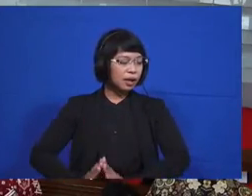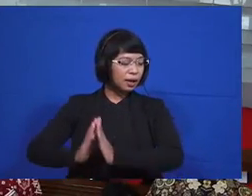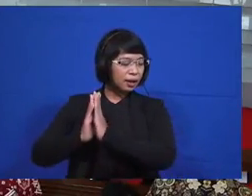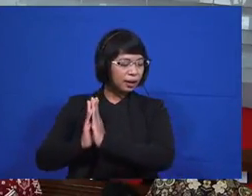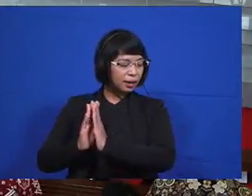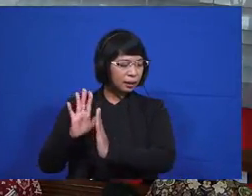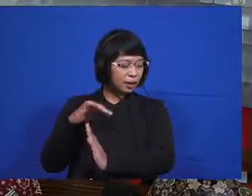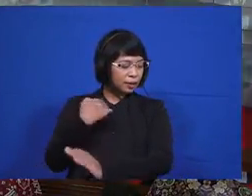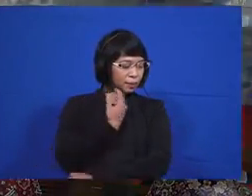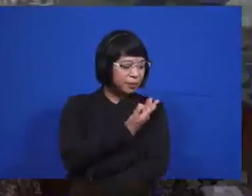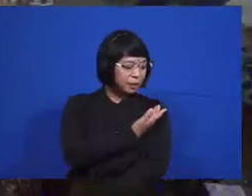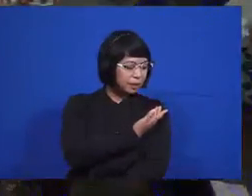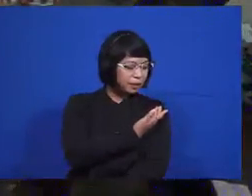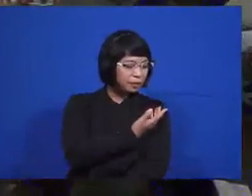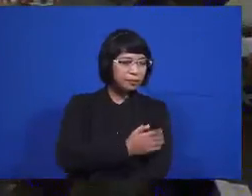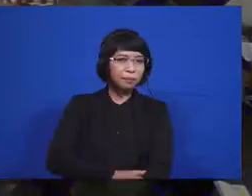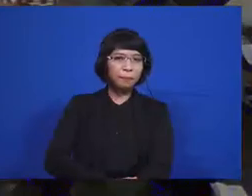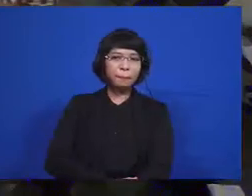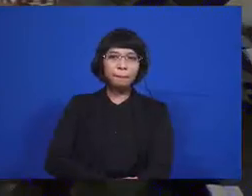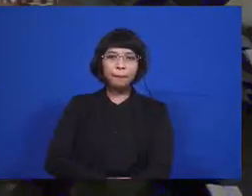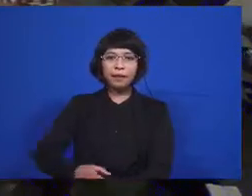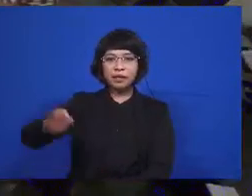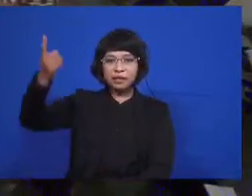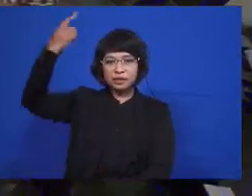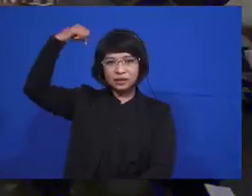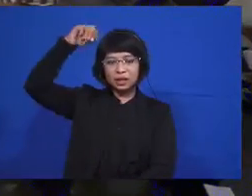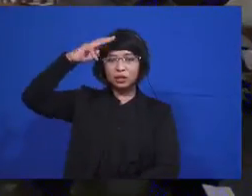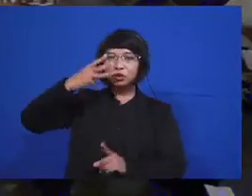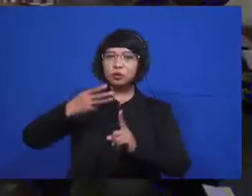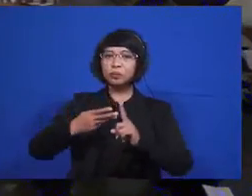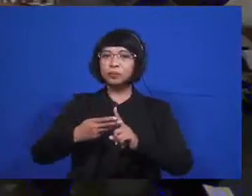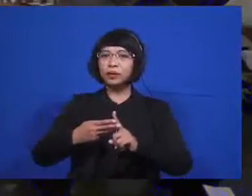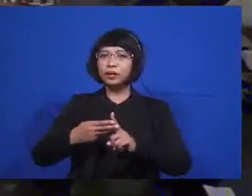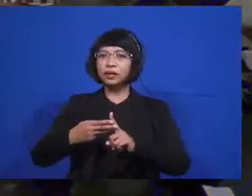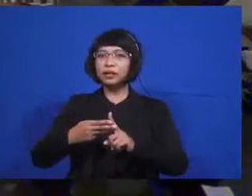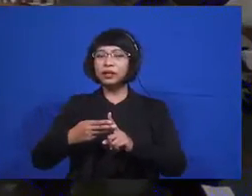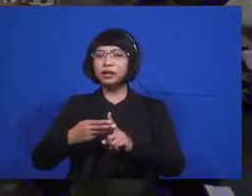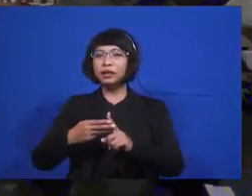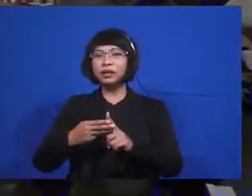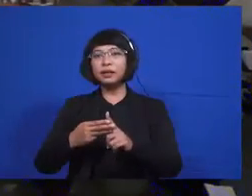doakanlah kami. Santo Benedictus,